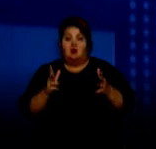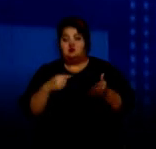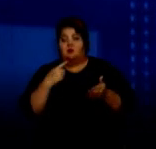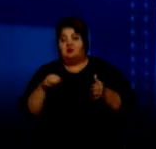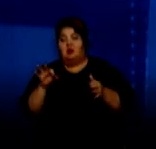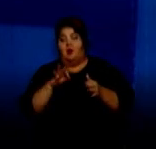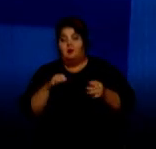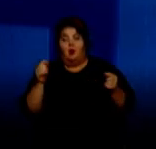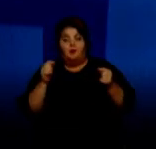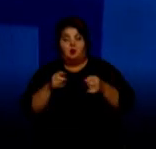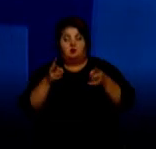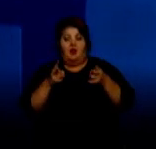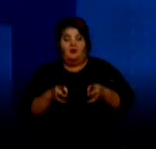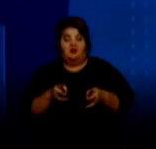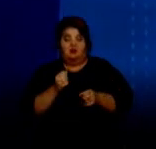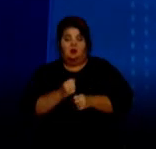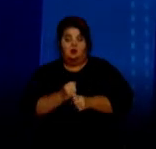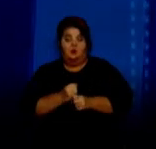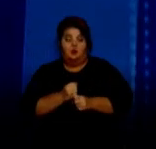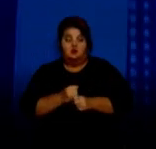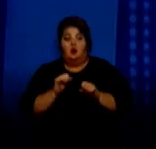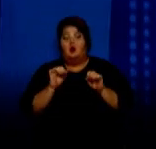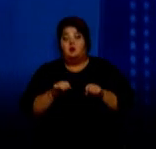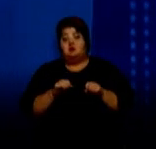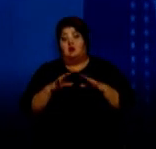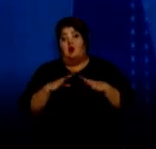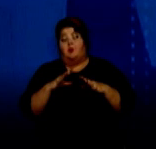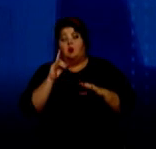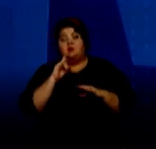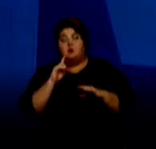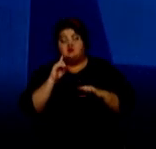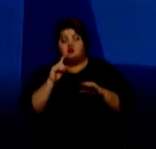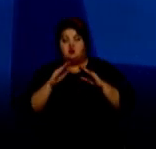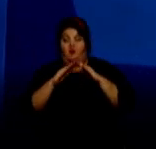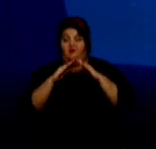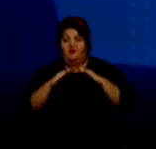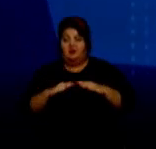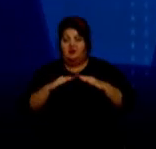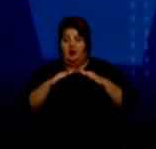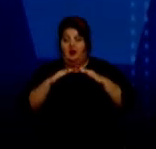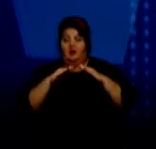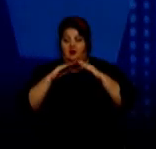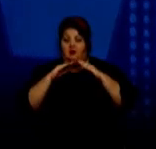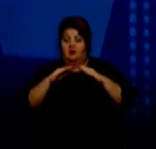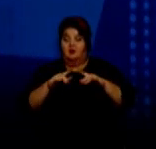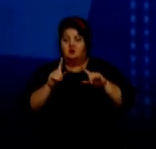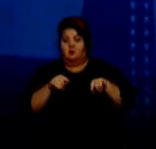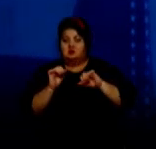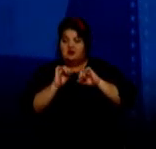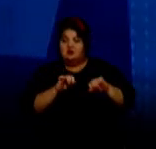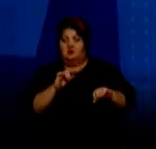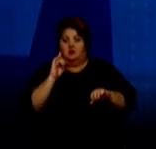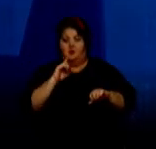про протиаварійні консерваційні роботи, то можливо було ставити тимчасовий дах для того, щоб захистити об'єкт, поки